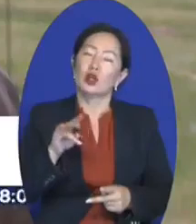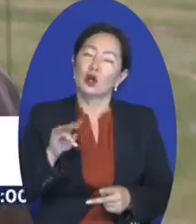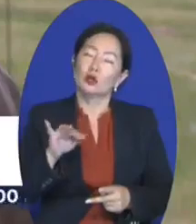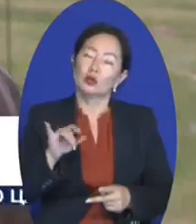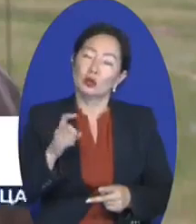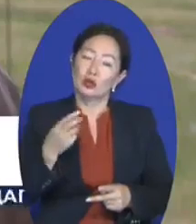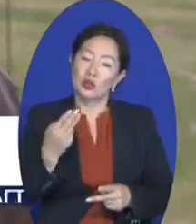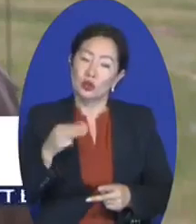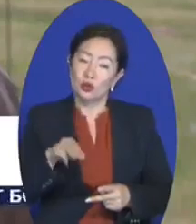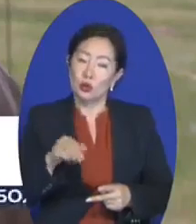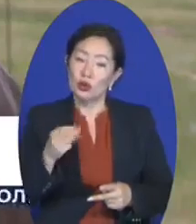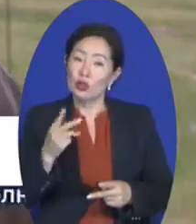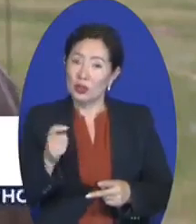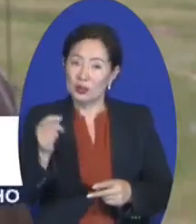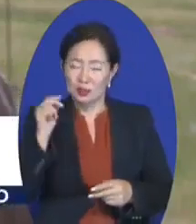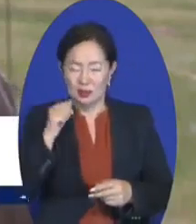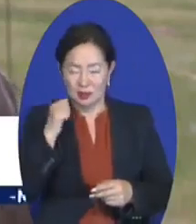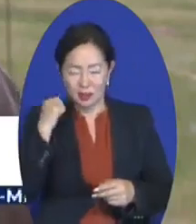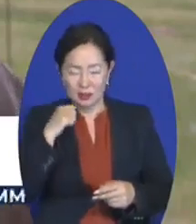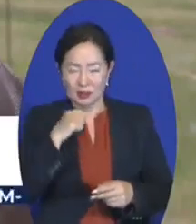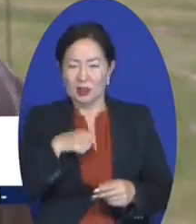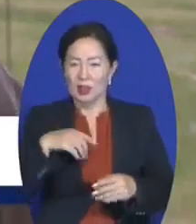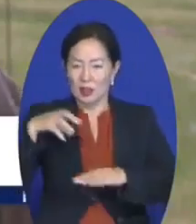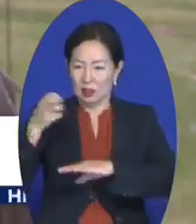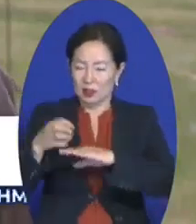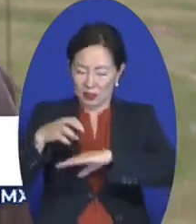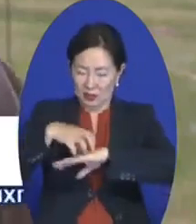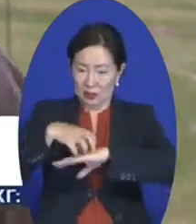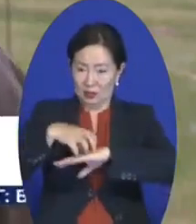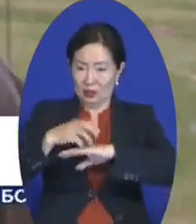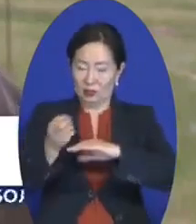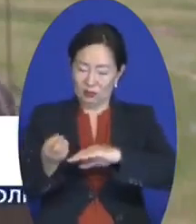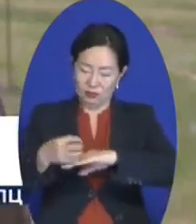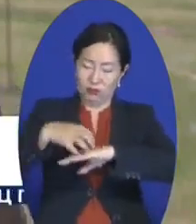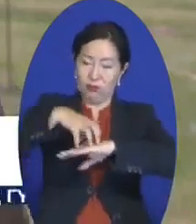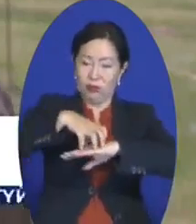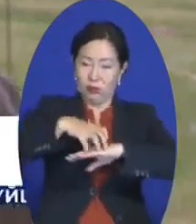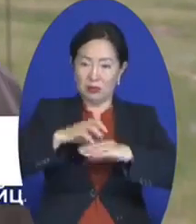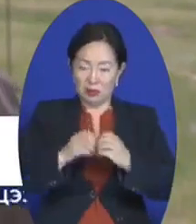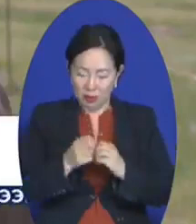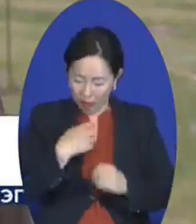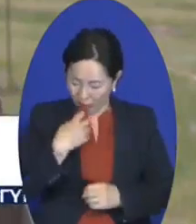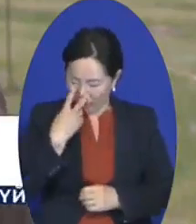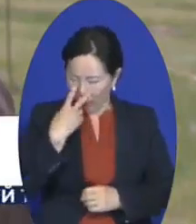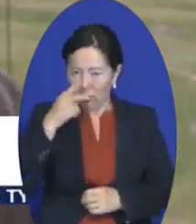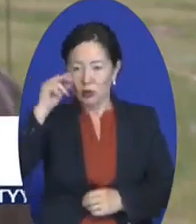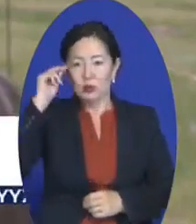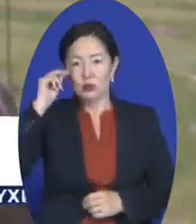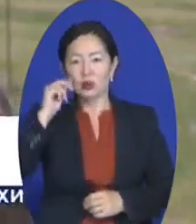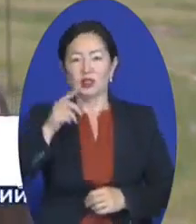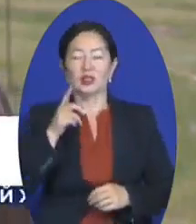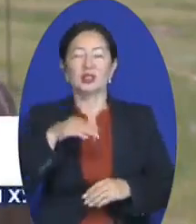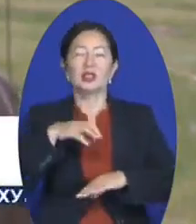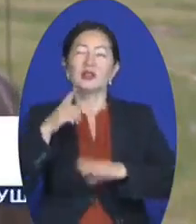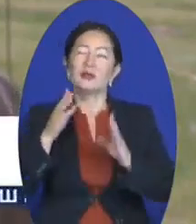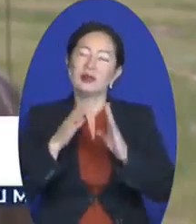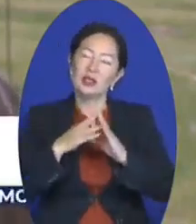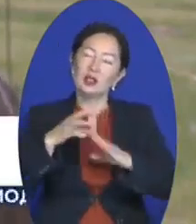Энд ирээд сурсан. Гэр барьж сураа чаддгүй байсан. Ер нь энд ирээд хийж сурсан. Тэгээд гэрийн бүслөөр